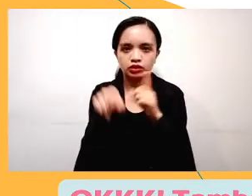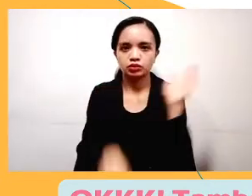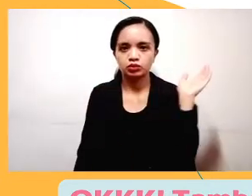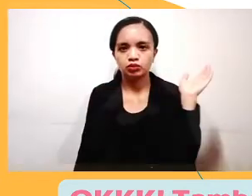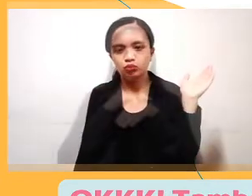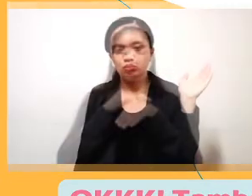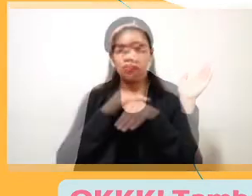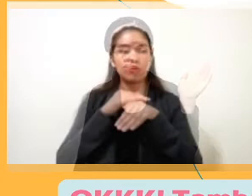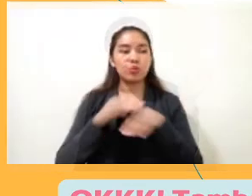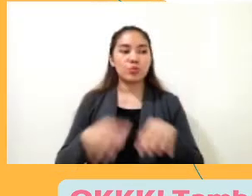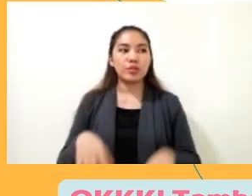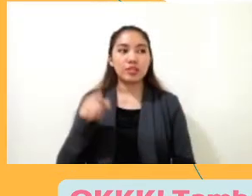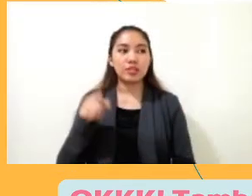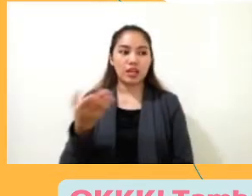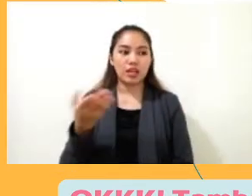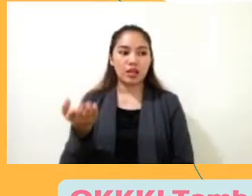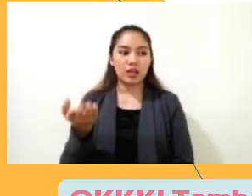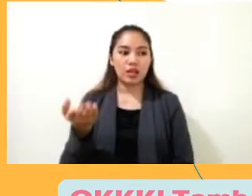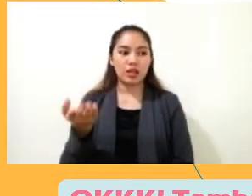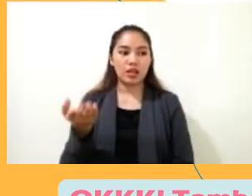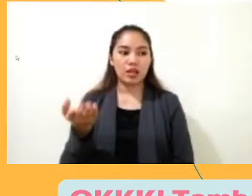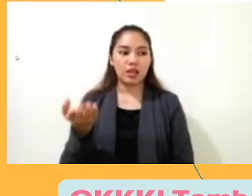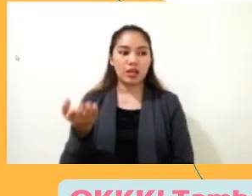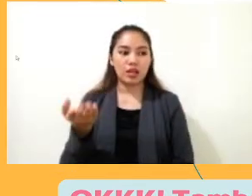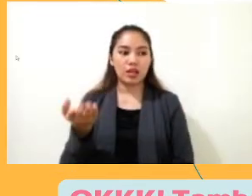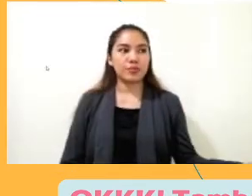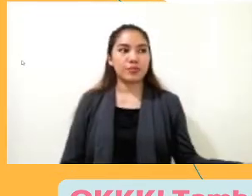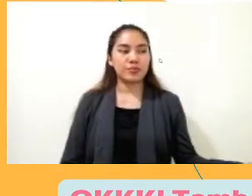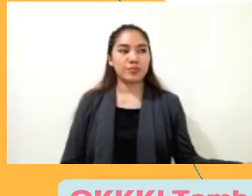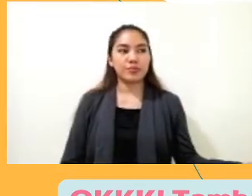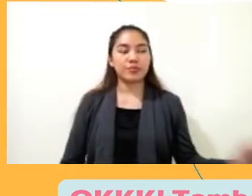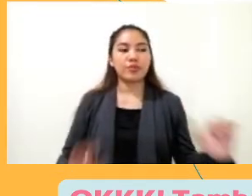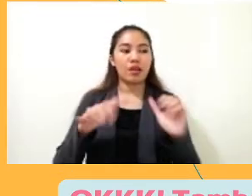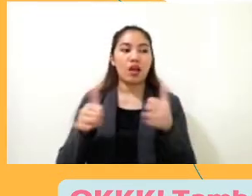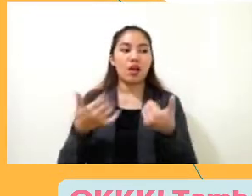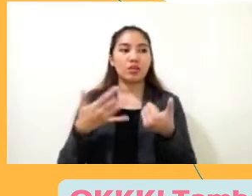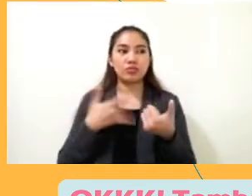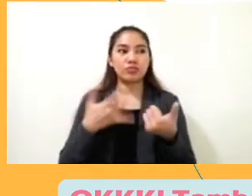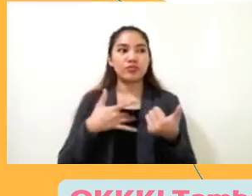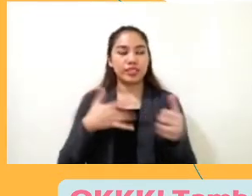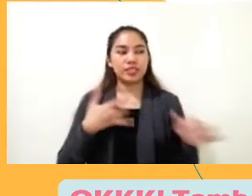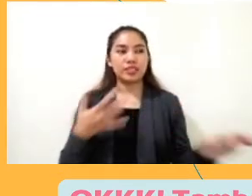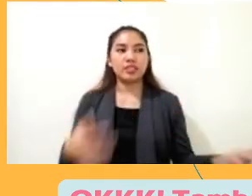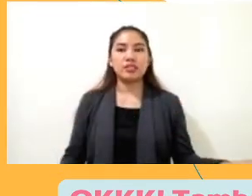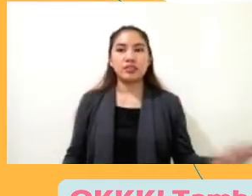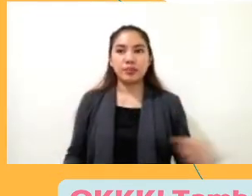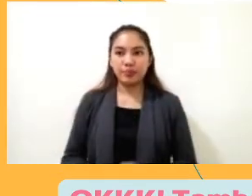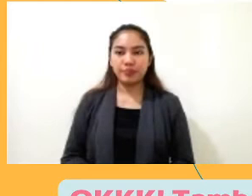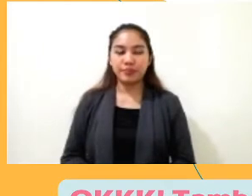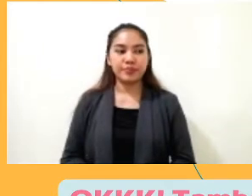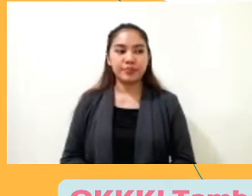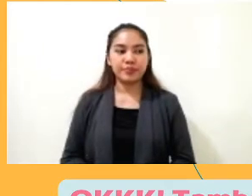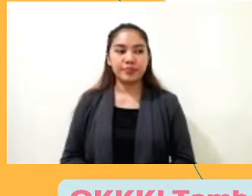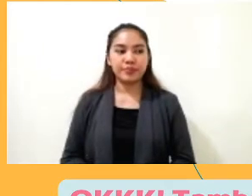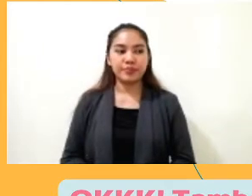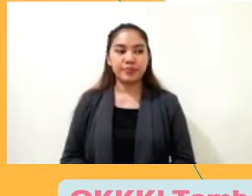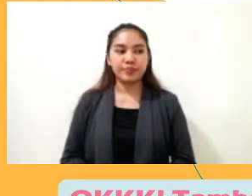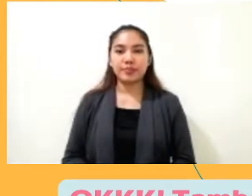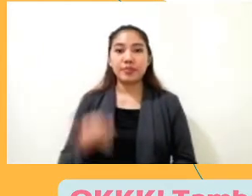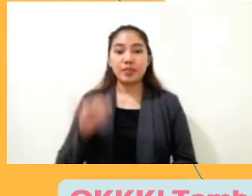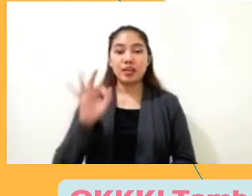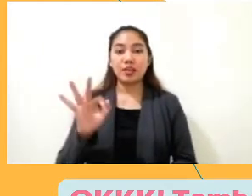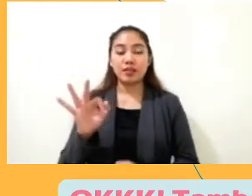Ikaw. Paano naman yung emotions na nakikita niyo doon? sa mabagal na yon.